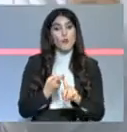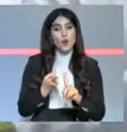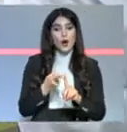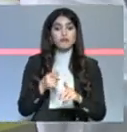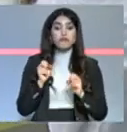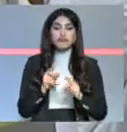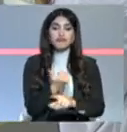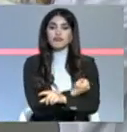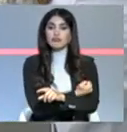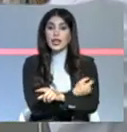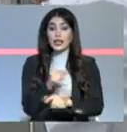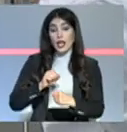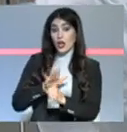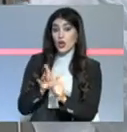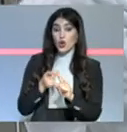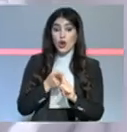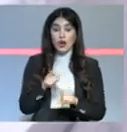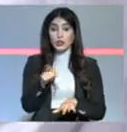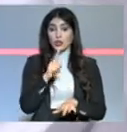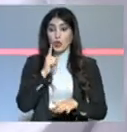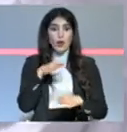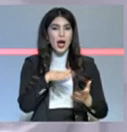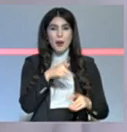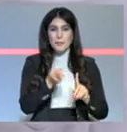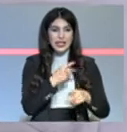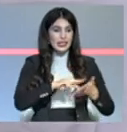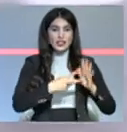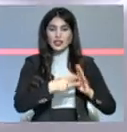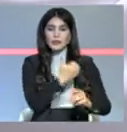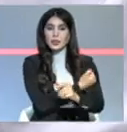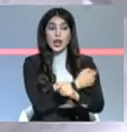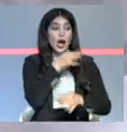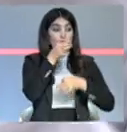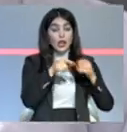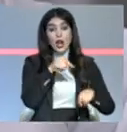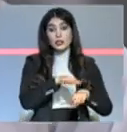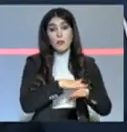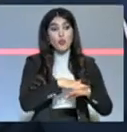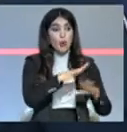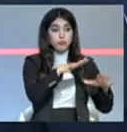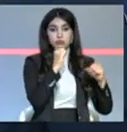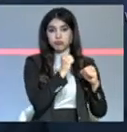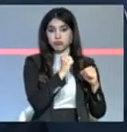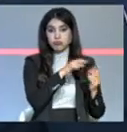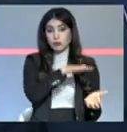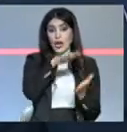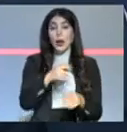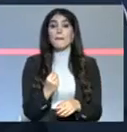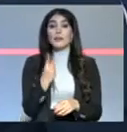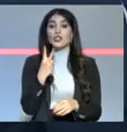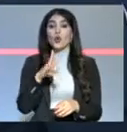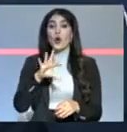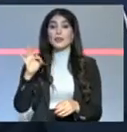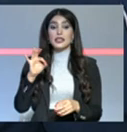ويتمثل في سلسله التي تريد الهيئه الوطنيه للتقويم والاعتماد في المجال الصحي عن قرابه المائتين وخمسين